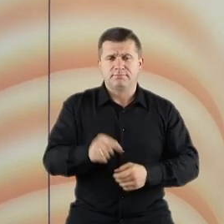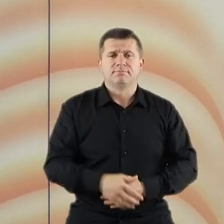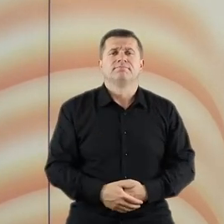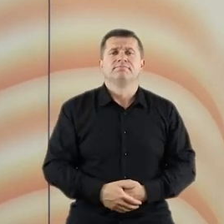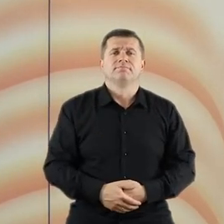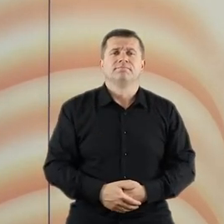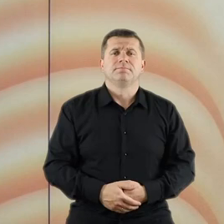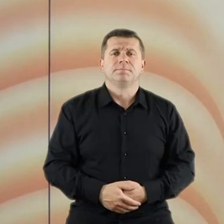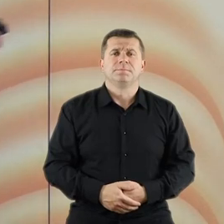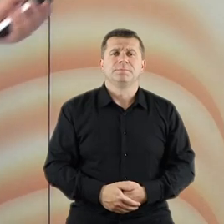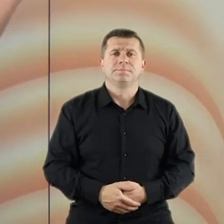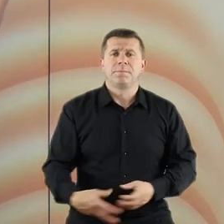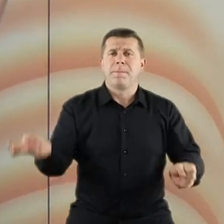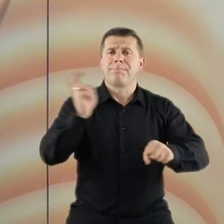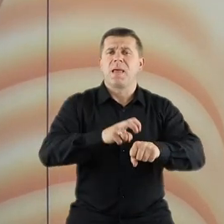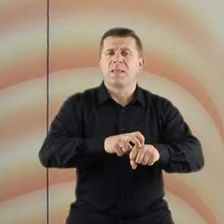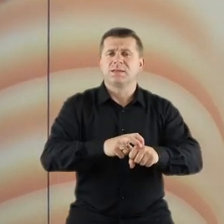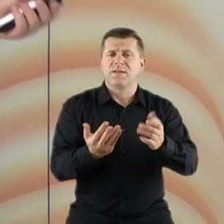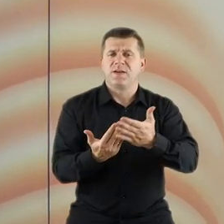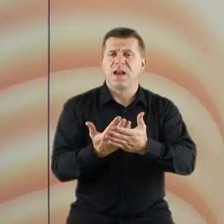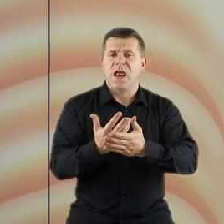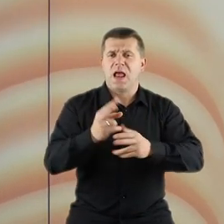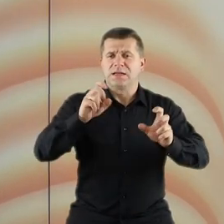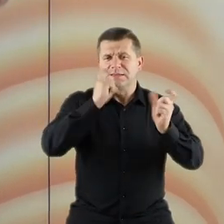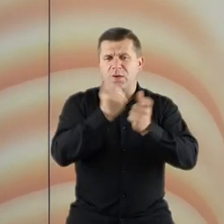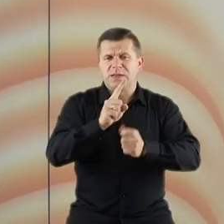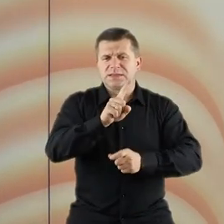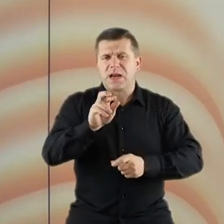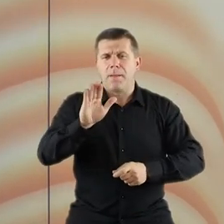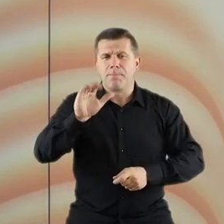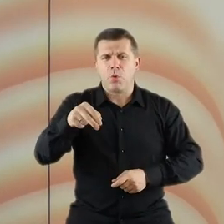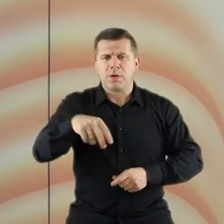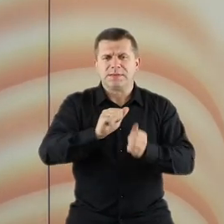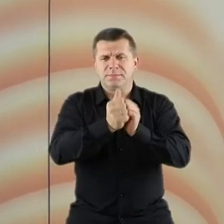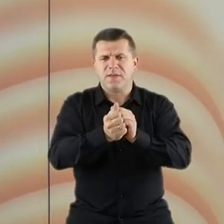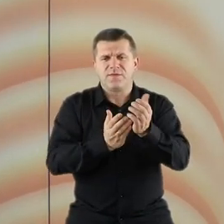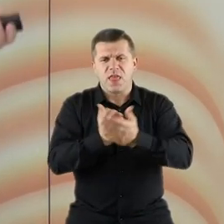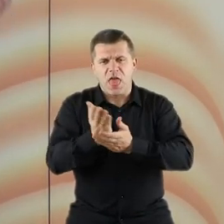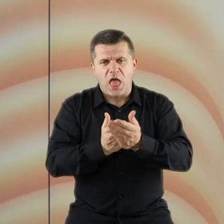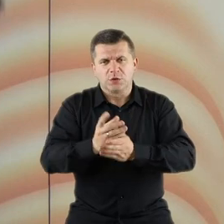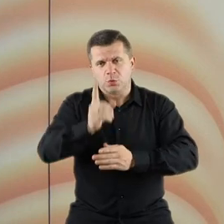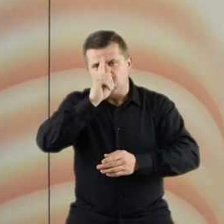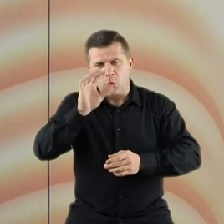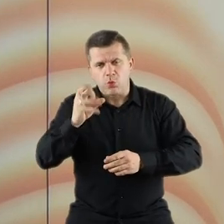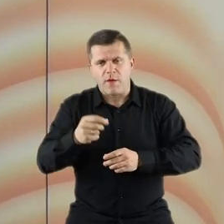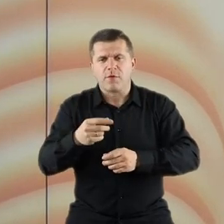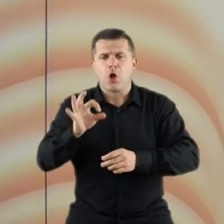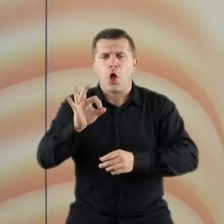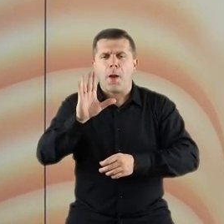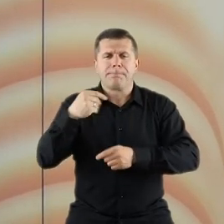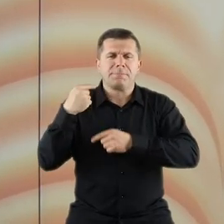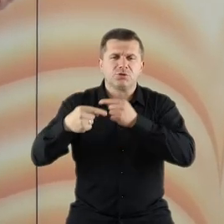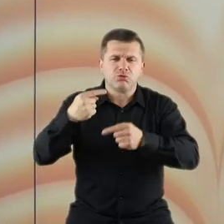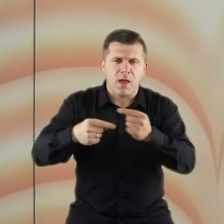medycyny a więc medycyna wyrasta stałego zrębu zmiennych ludowych wierzeń zwyczajów i obyczajów